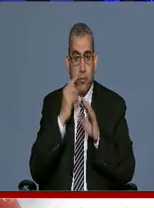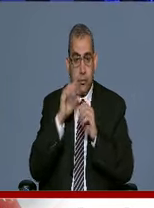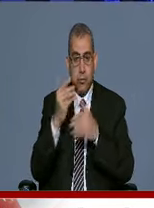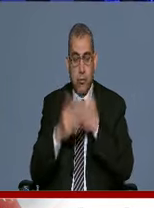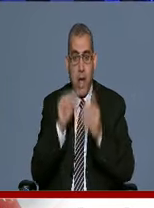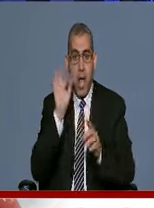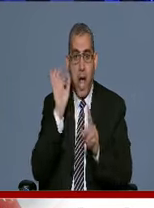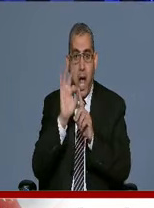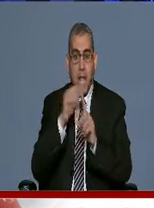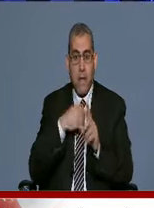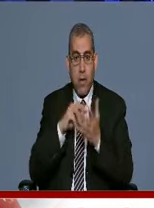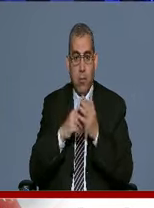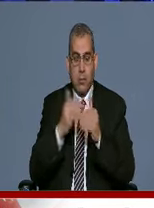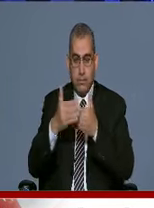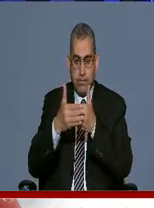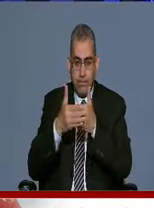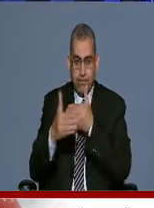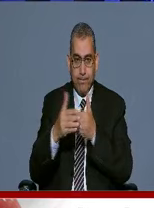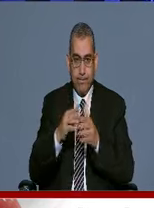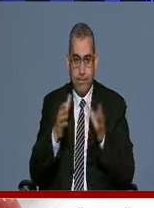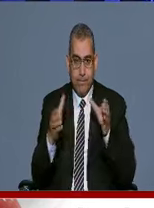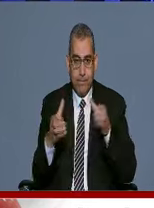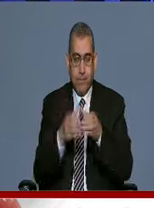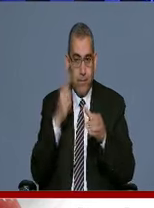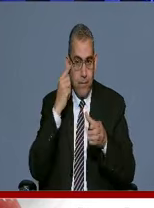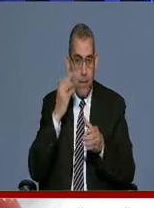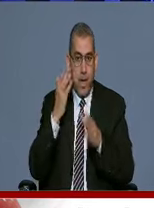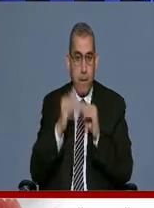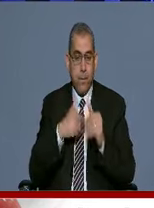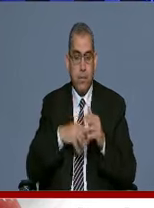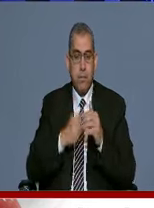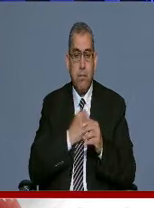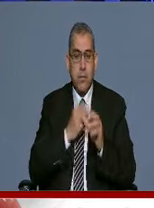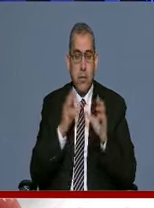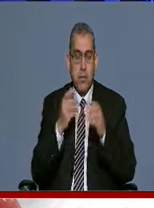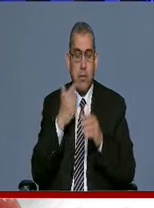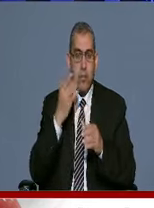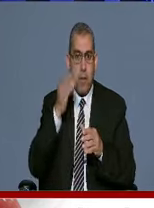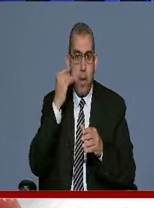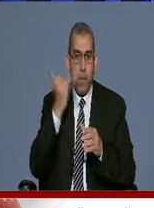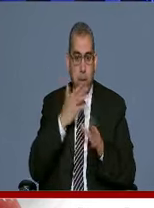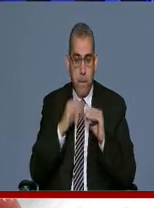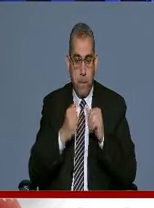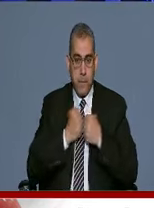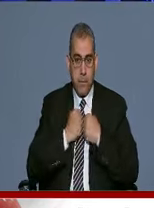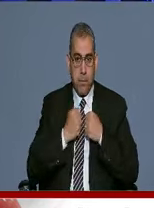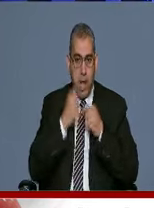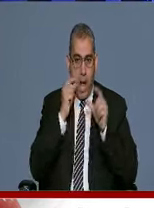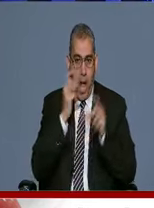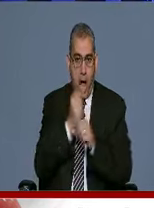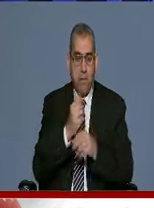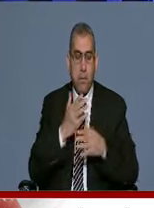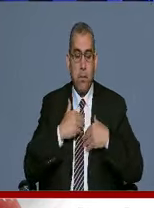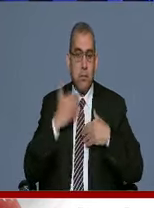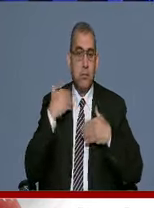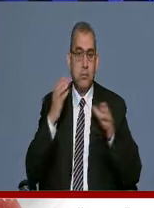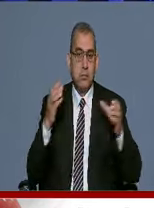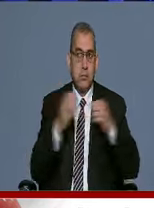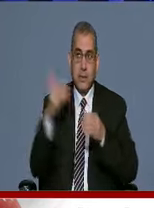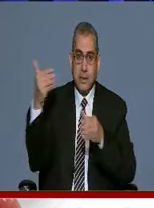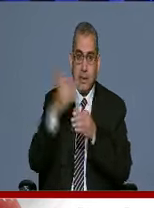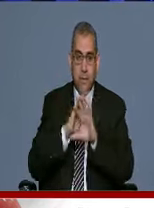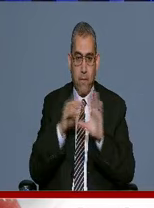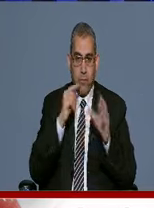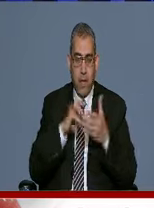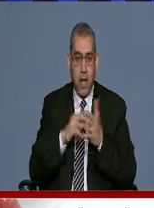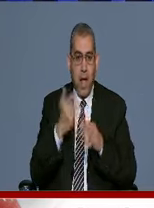تجنب التحيز والتوجيه الفكري الأجنبي لبعض المعلومات المغلوطة بالنسبة للمواطن المصري حفاظا على الهوية المصرية، ونقدر يا فندم نستخدمه في